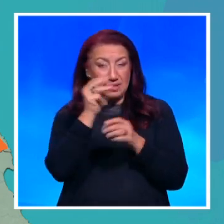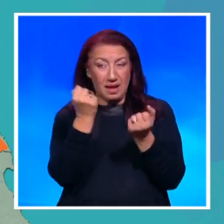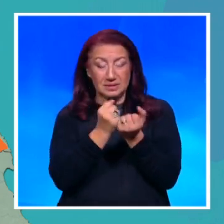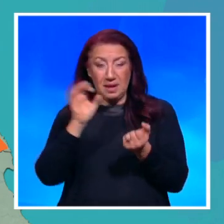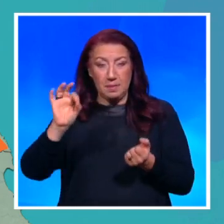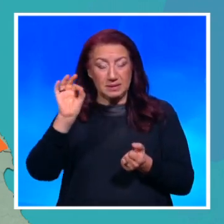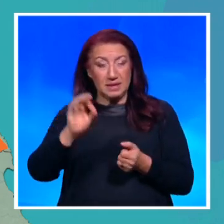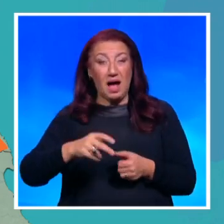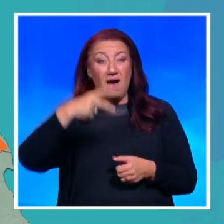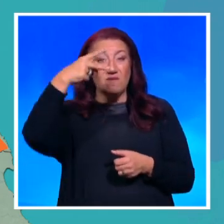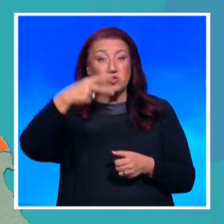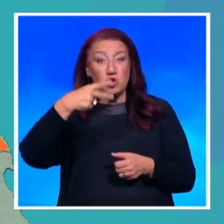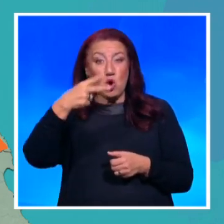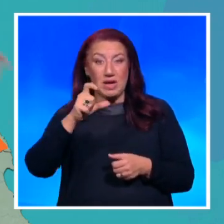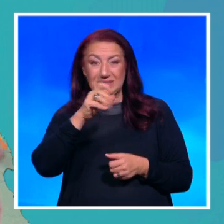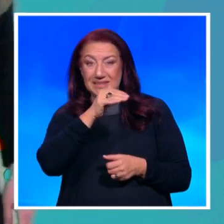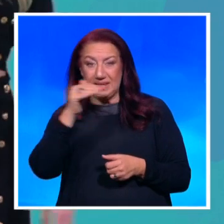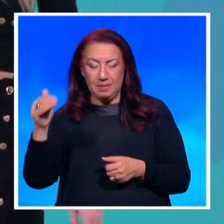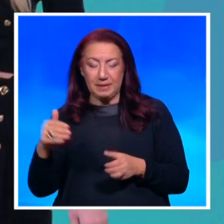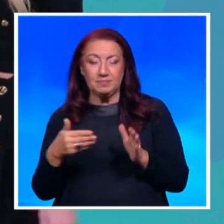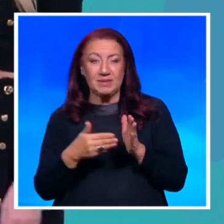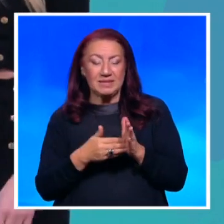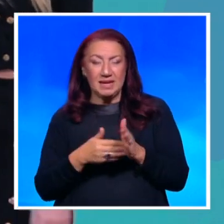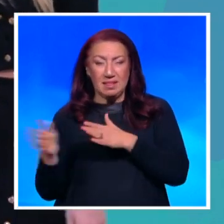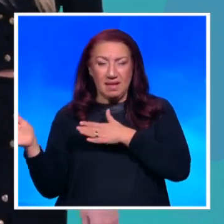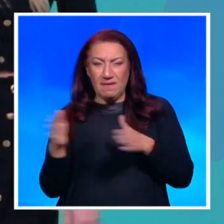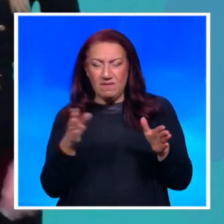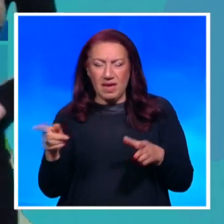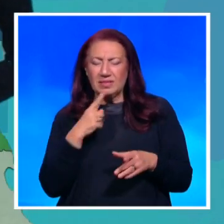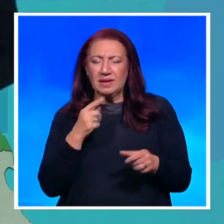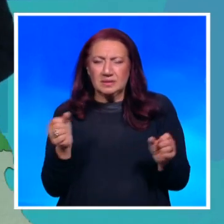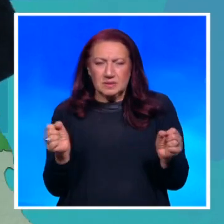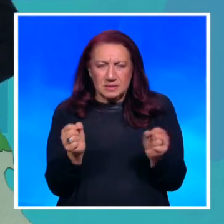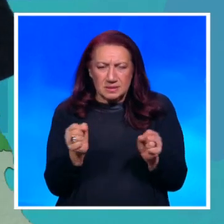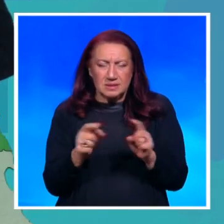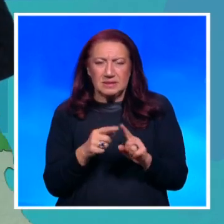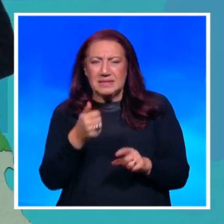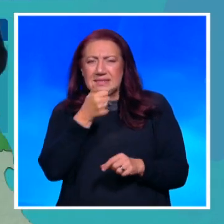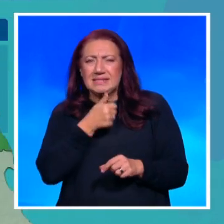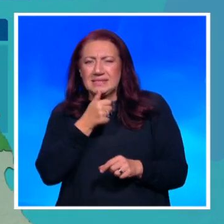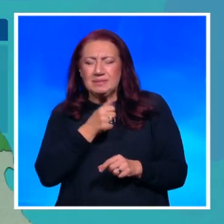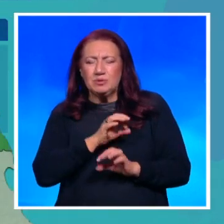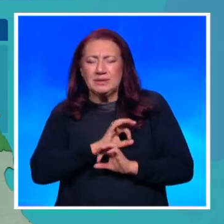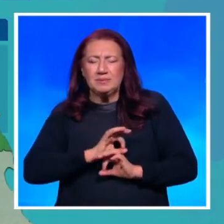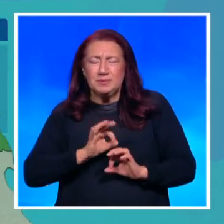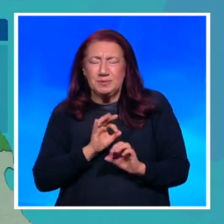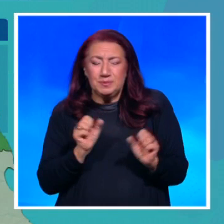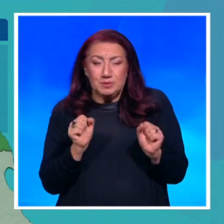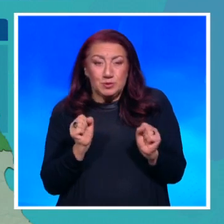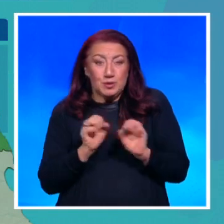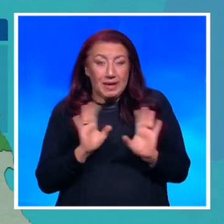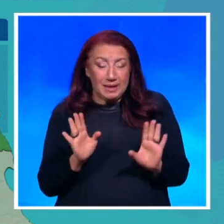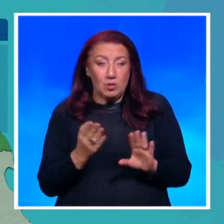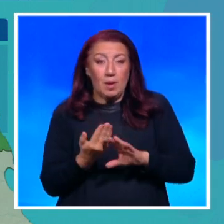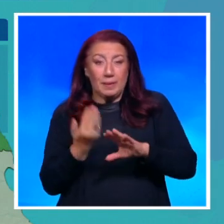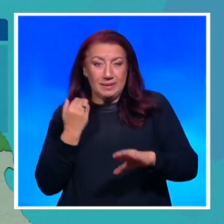степен. Заради вятъра и температурите ще се понижат и в съботния ден ще бъдат почти без дневен ход. В часовете преди обяд валежи